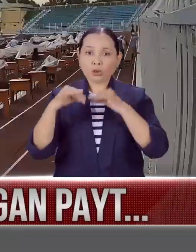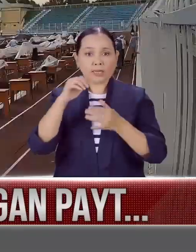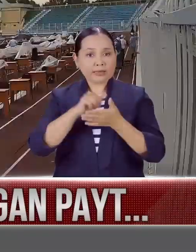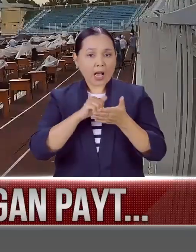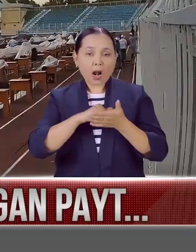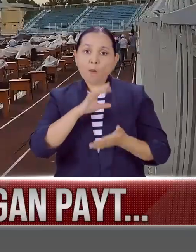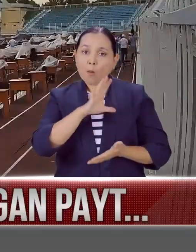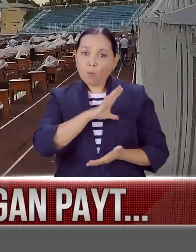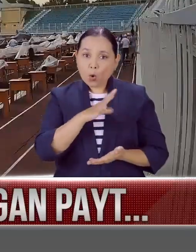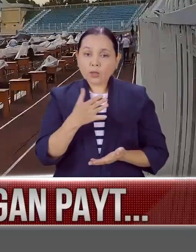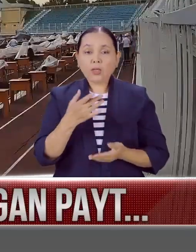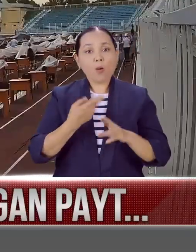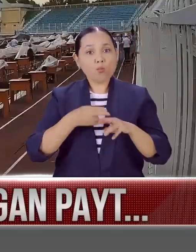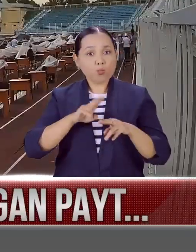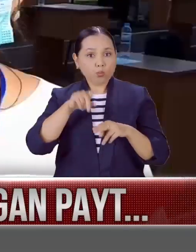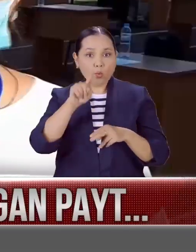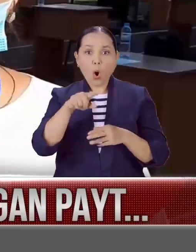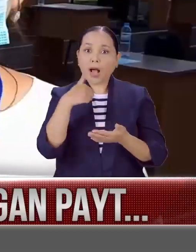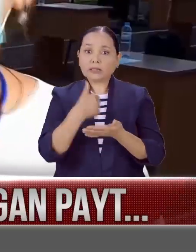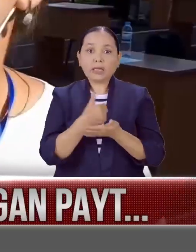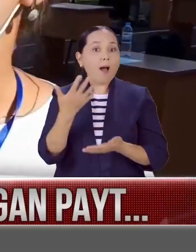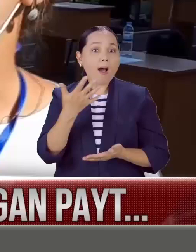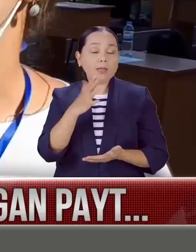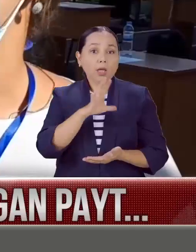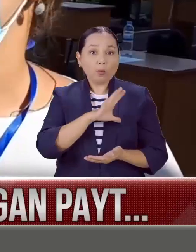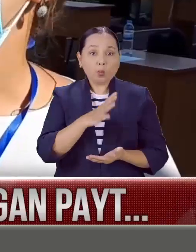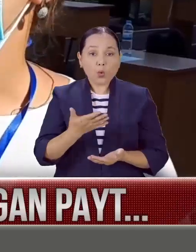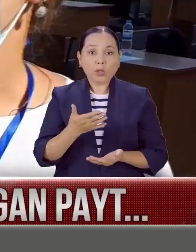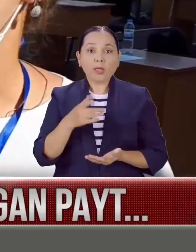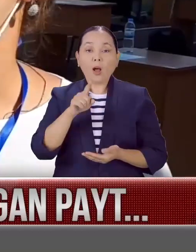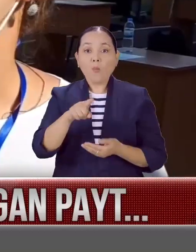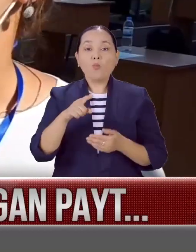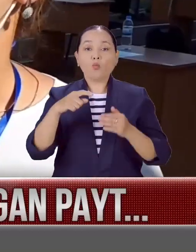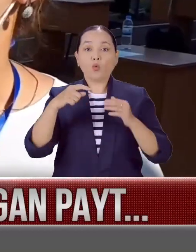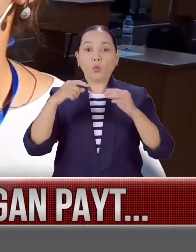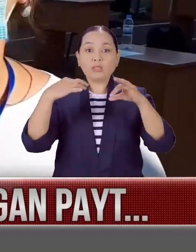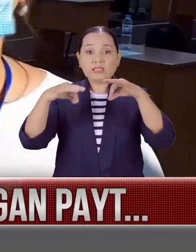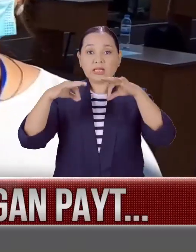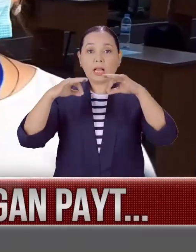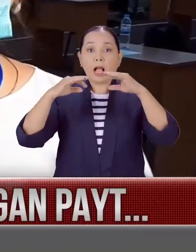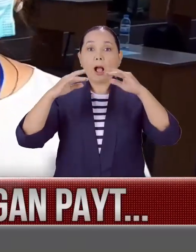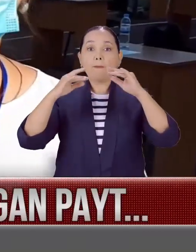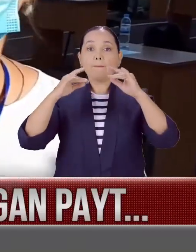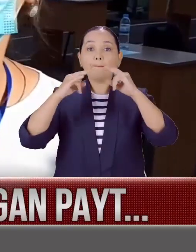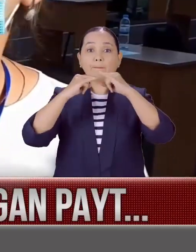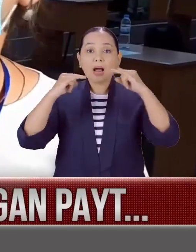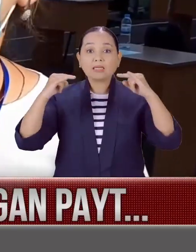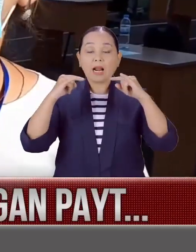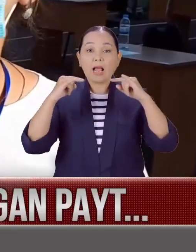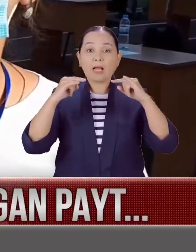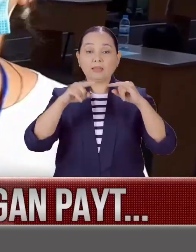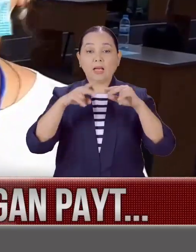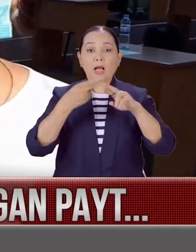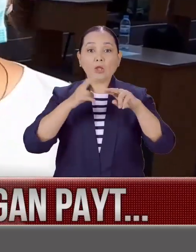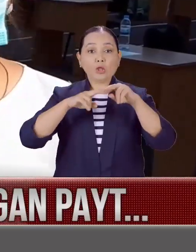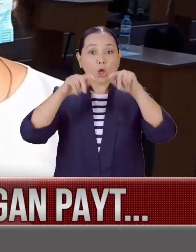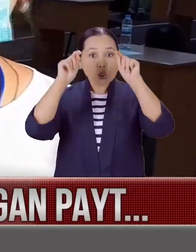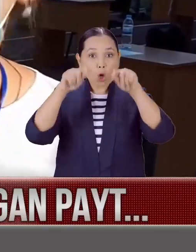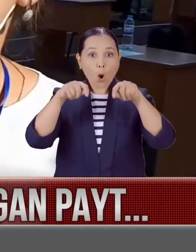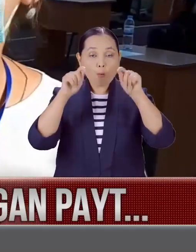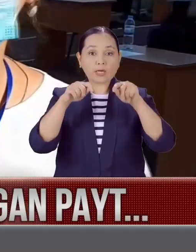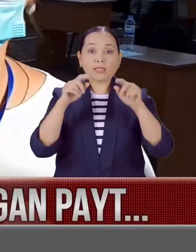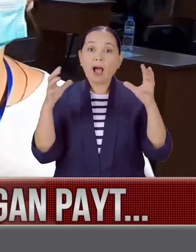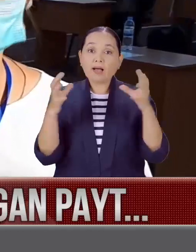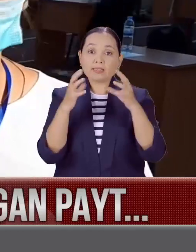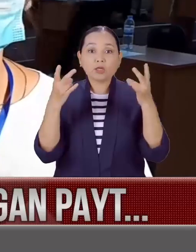bo'ldi, muhokamalarga. Bu aslida qanday bo'lgan? Bu biz bu plyonkalarni partalarning ustiga maxsus o'sha tabiiy ofat, ya'ni yomg'irdan asrash